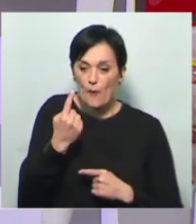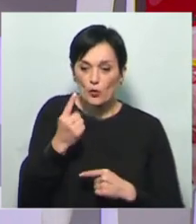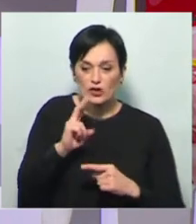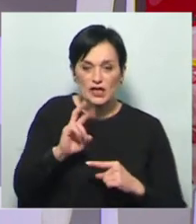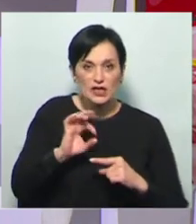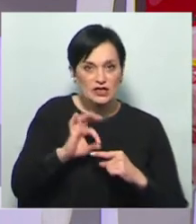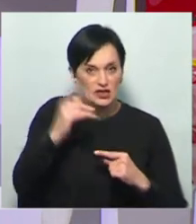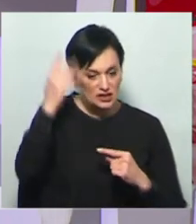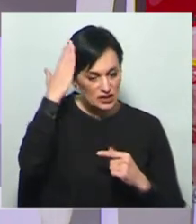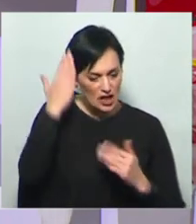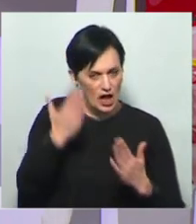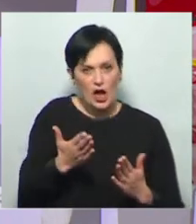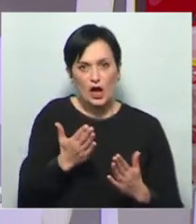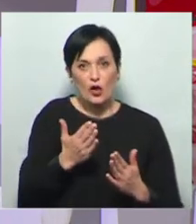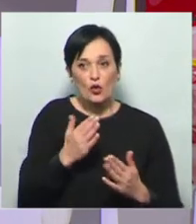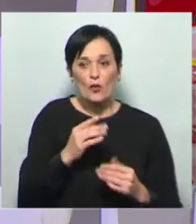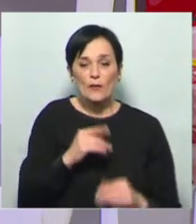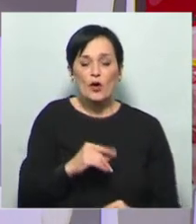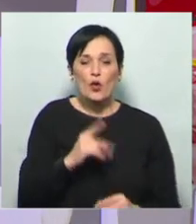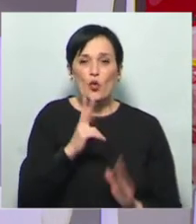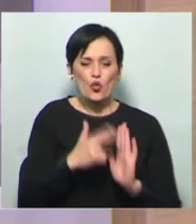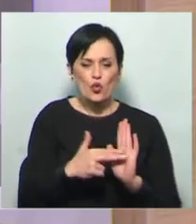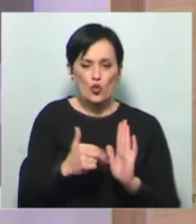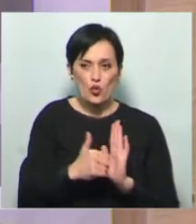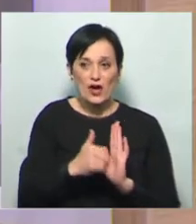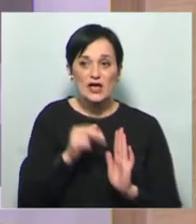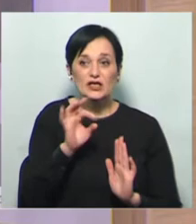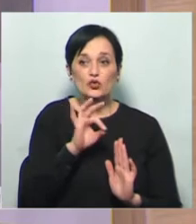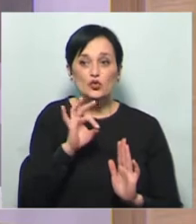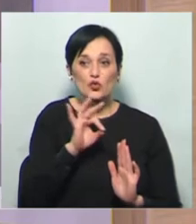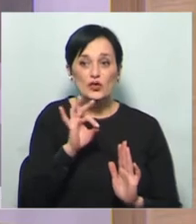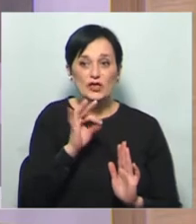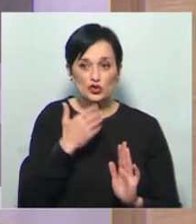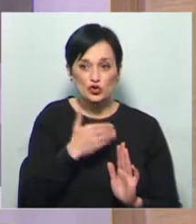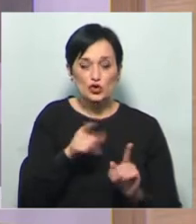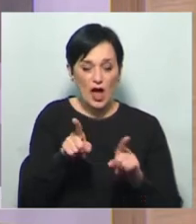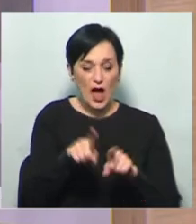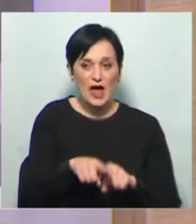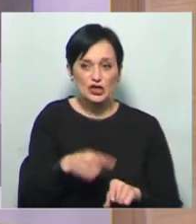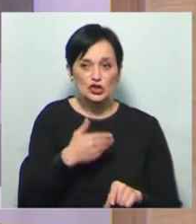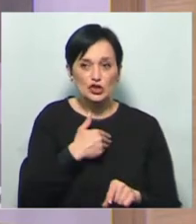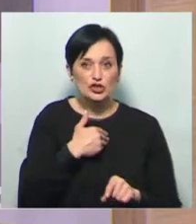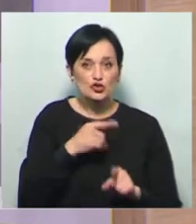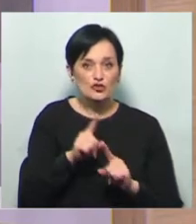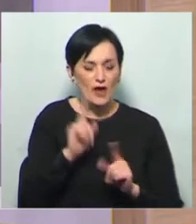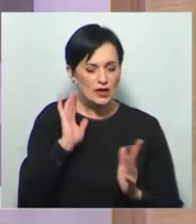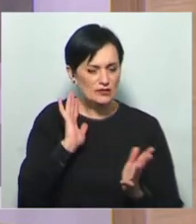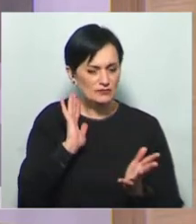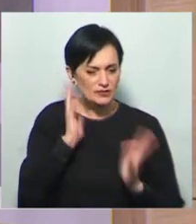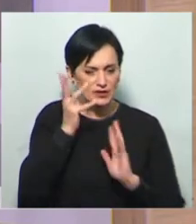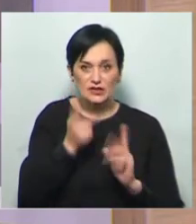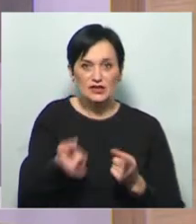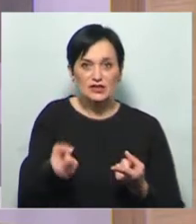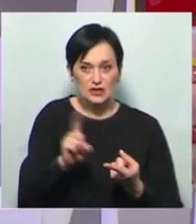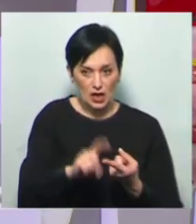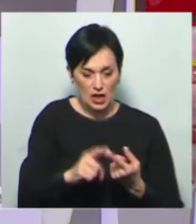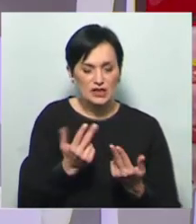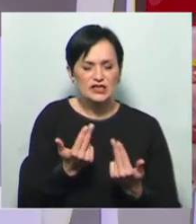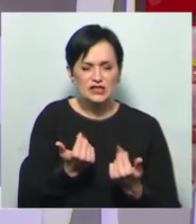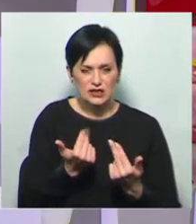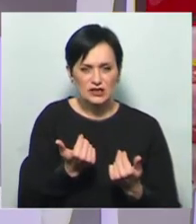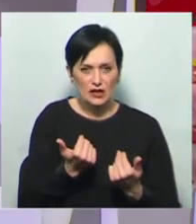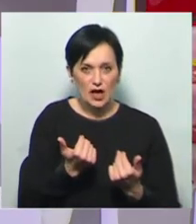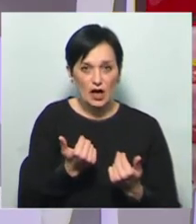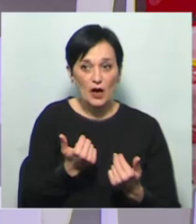ნევროლოგიური. გასტროდუოდენალური. ანუ პაციენტად გერთობით და ინსულტებთან დაკავშირებით ჰქონდა ჩვენ ასეთი ინფორმაცია ნევროლოგებისგან. ნევროლოგებისგან. კი,